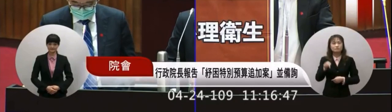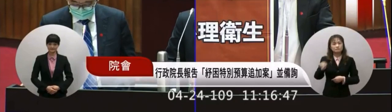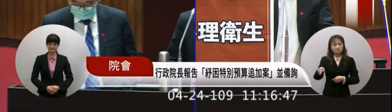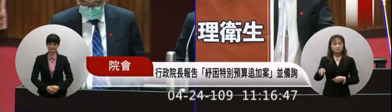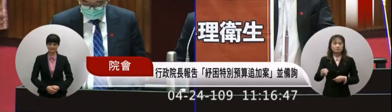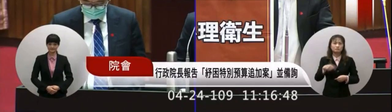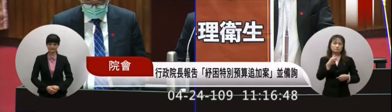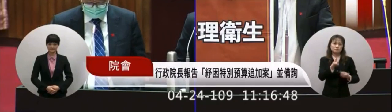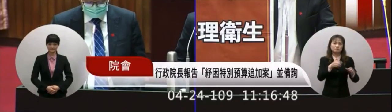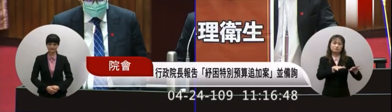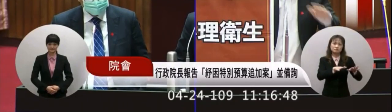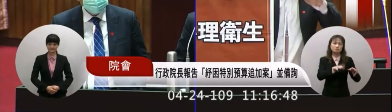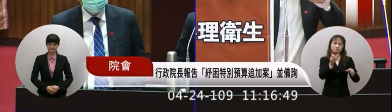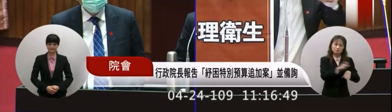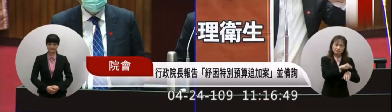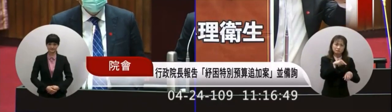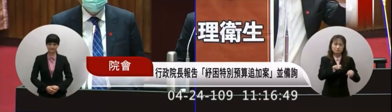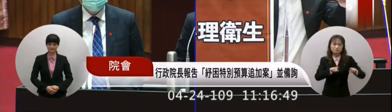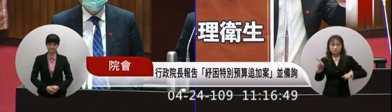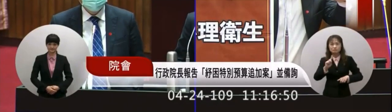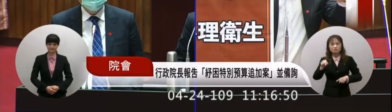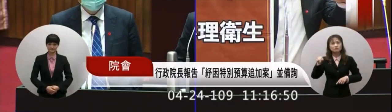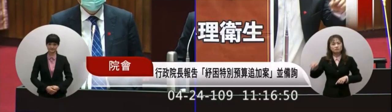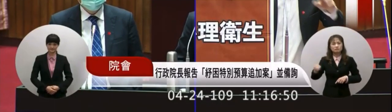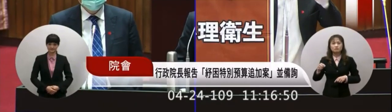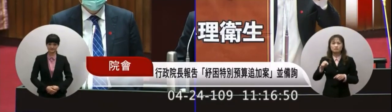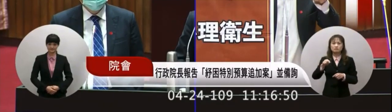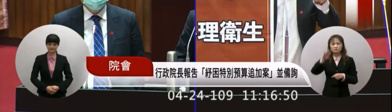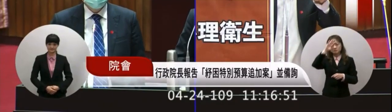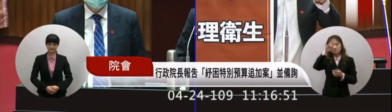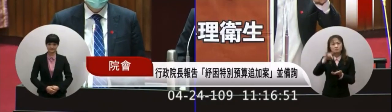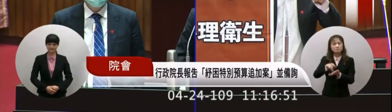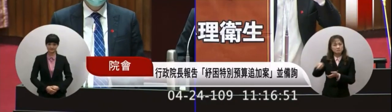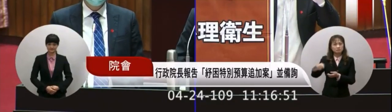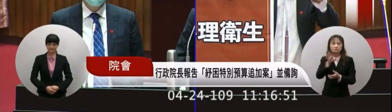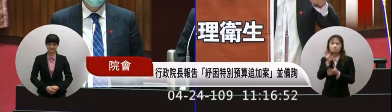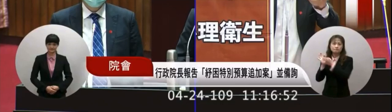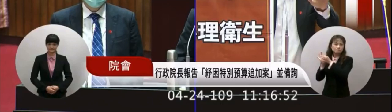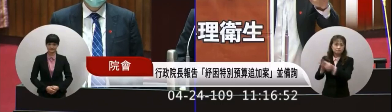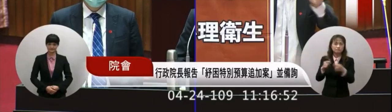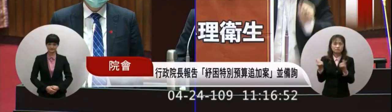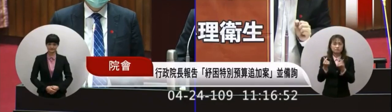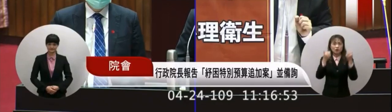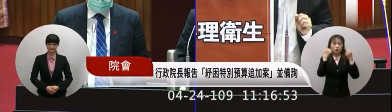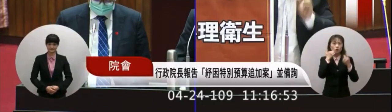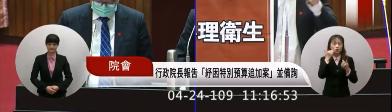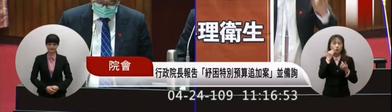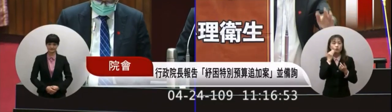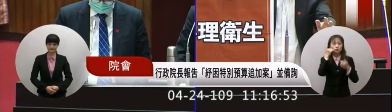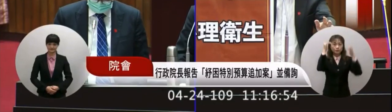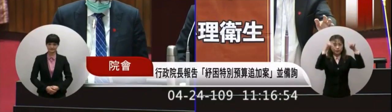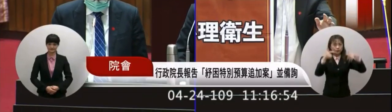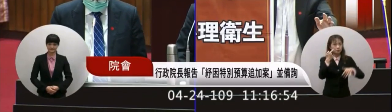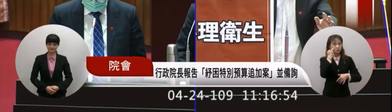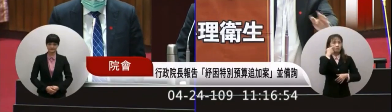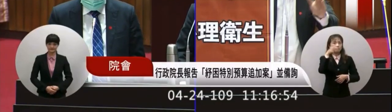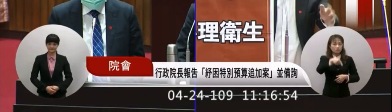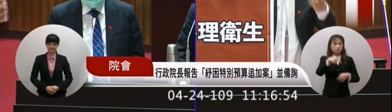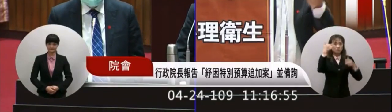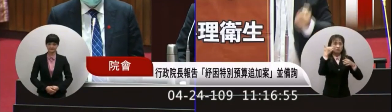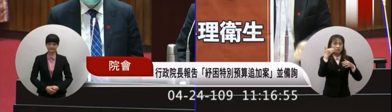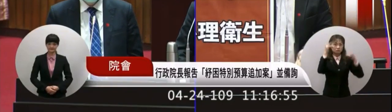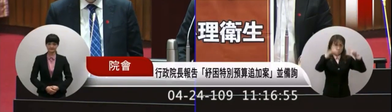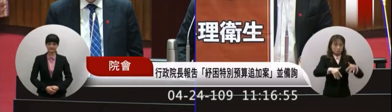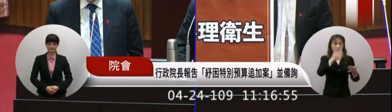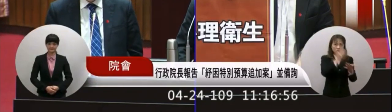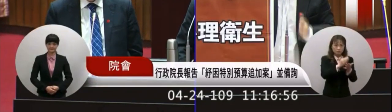灾人祸上界大的差别吼，就是伊是持续性的。比如讲落大雨了，咱会当来救灾。那救